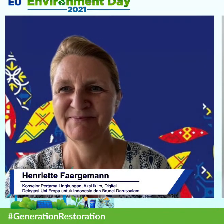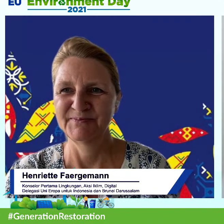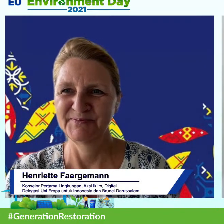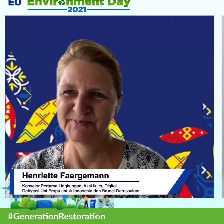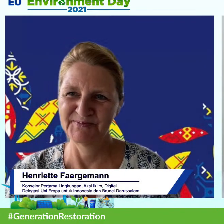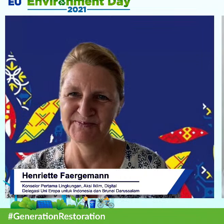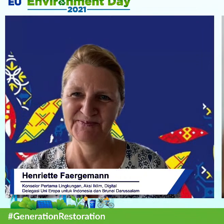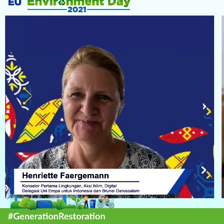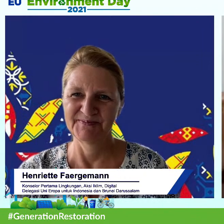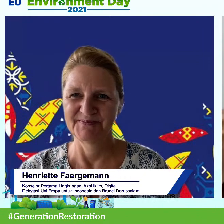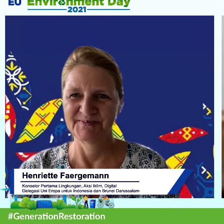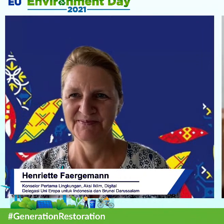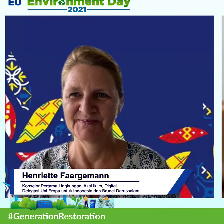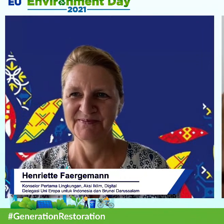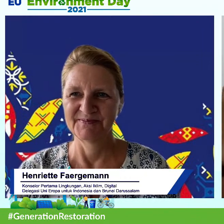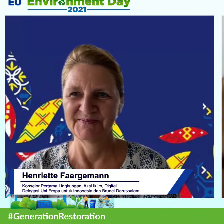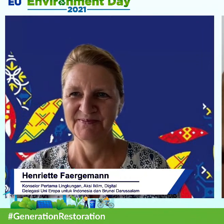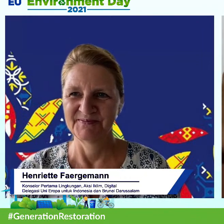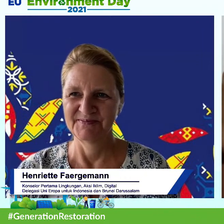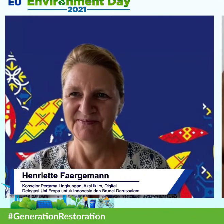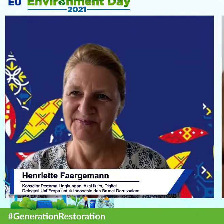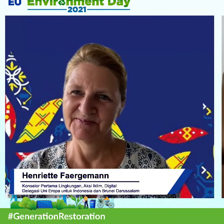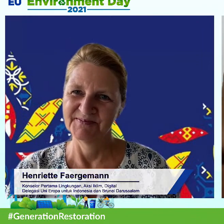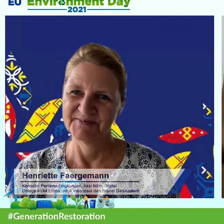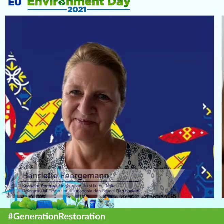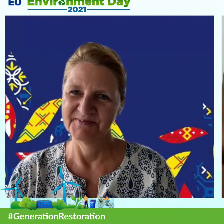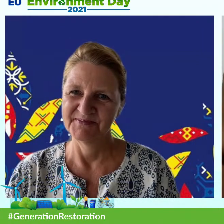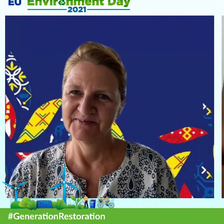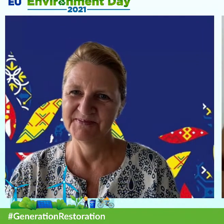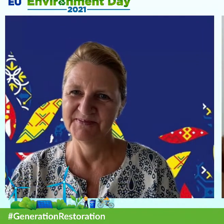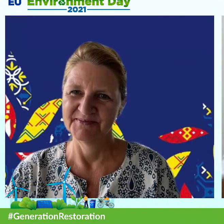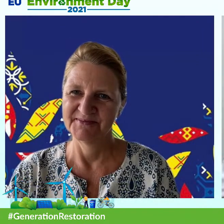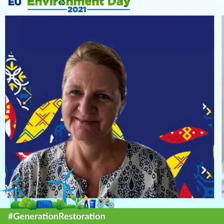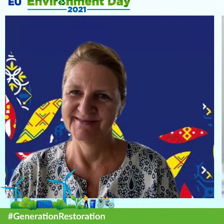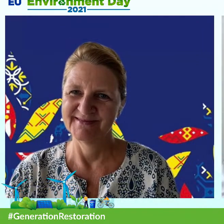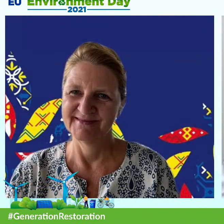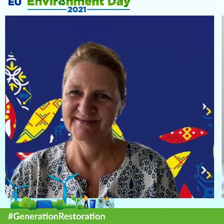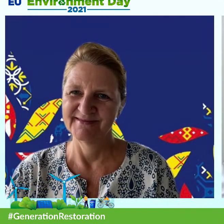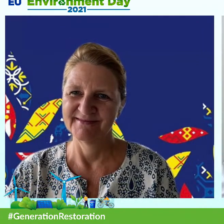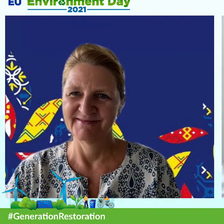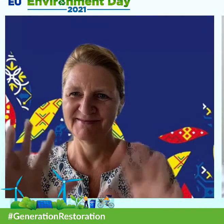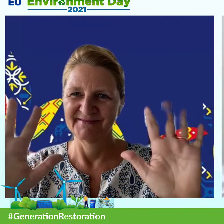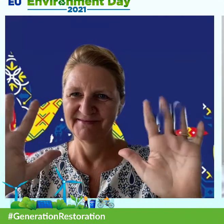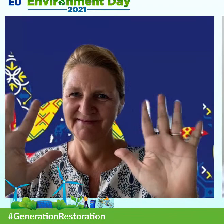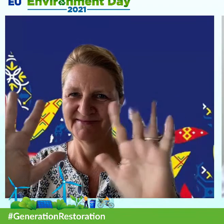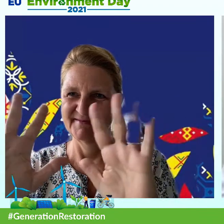321 tangannya diatas Dada ya boleh